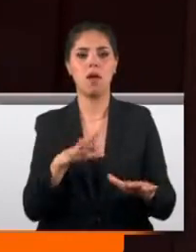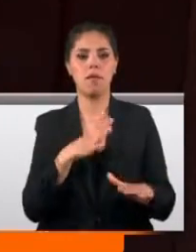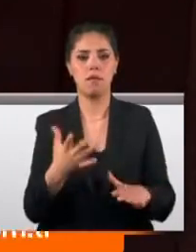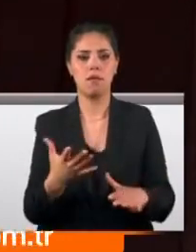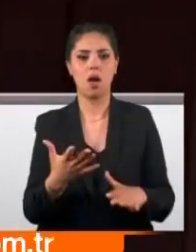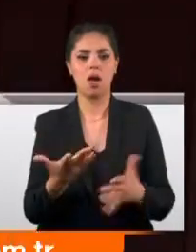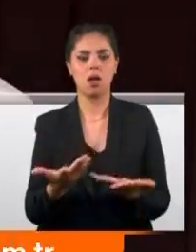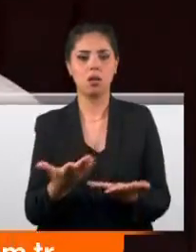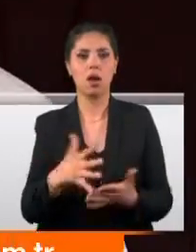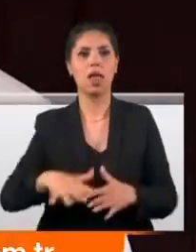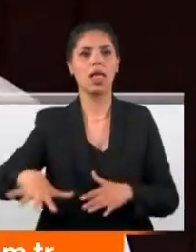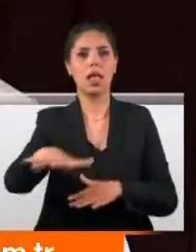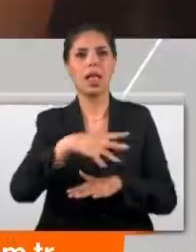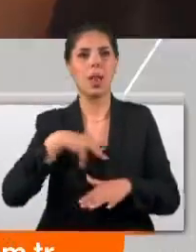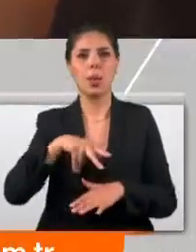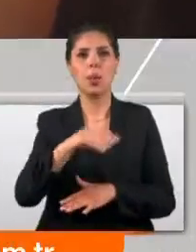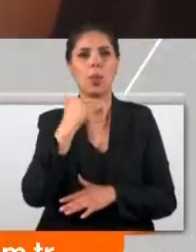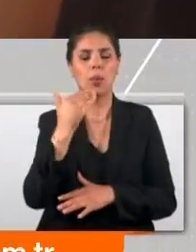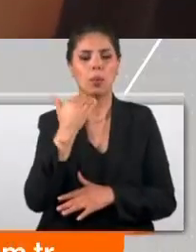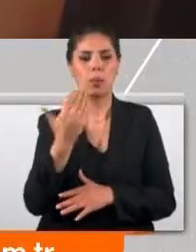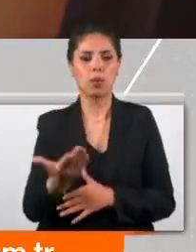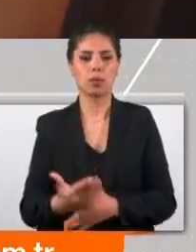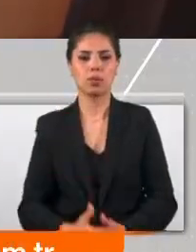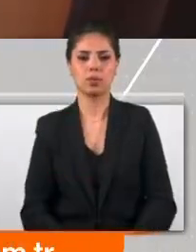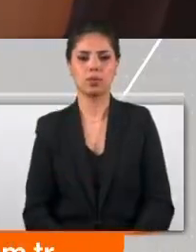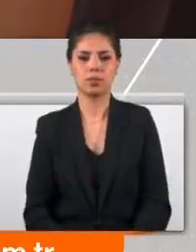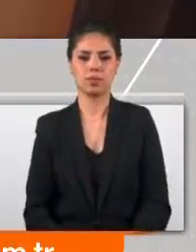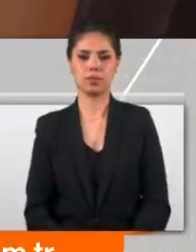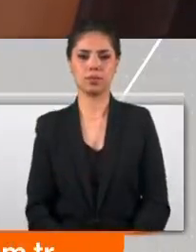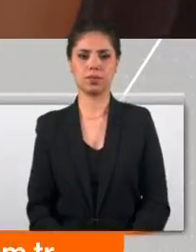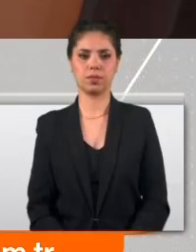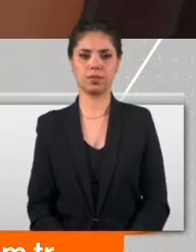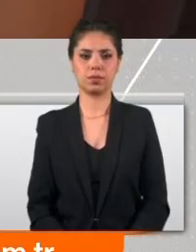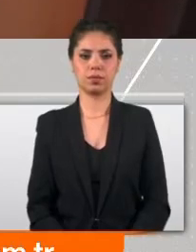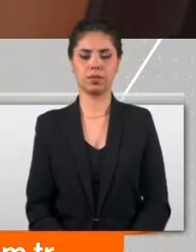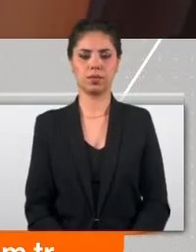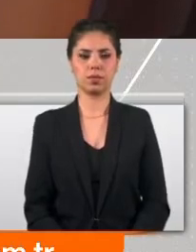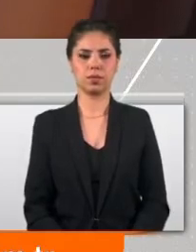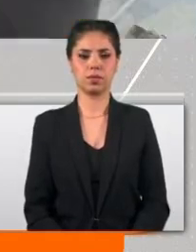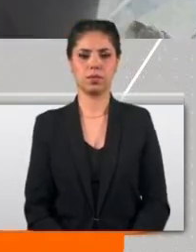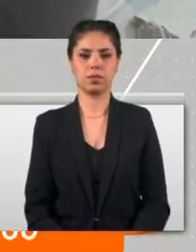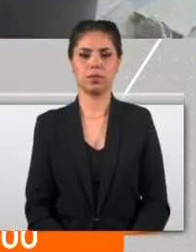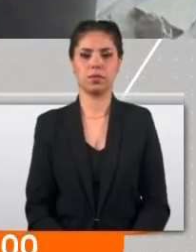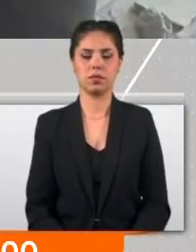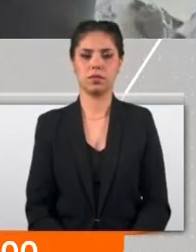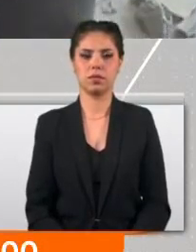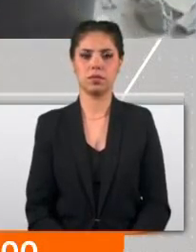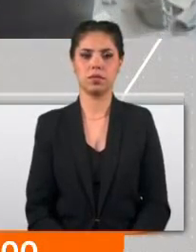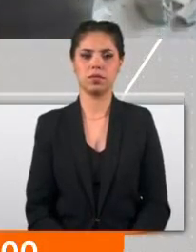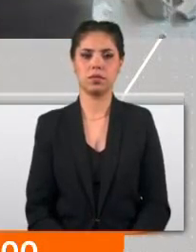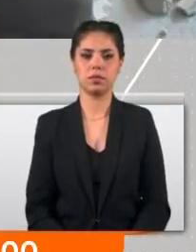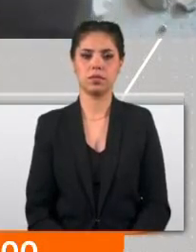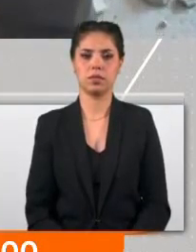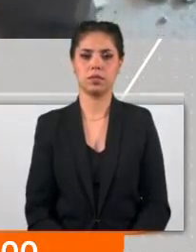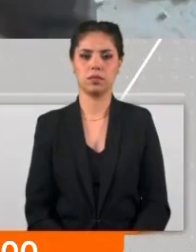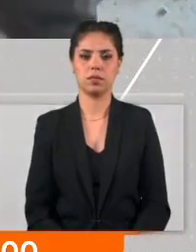Bildiğiniz titriyor. Yerde yürüyemiyorsunuz. Karot alırken o kolonun veya işte taşıyıcı elemanın içerisindeki demire